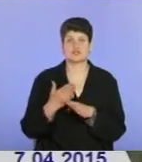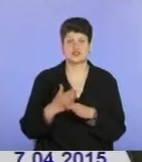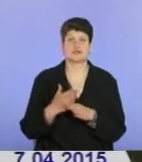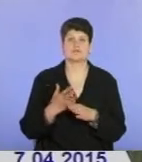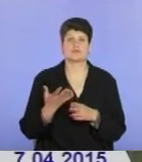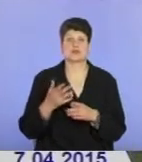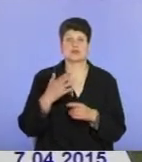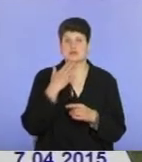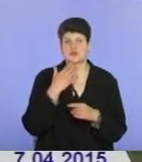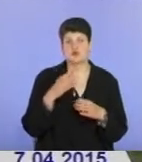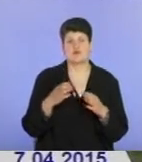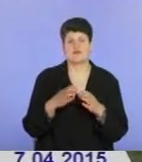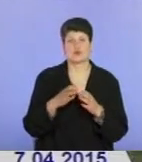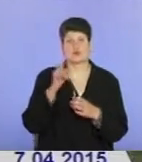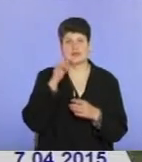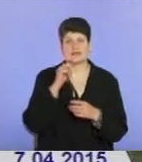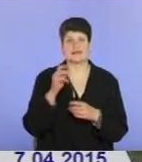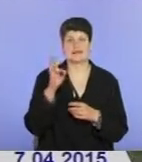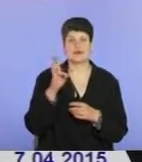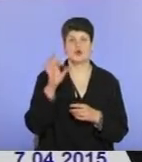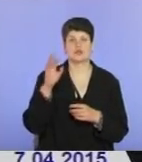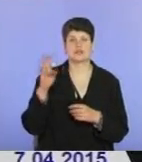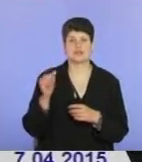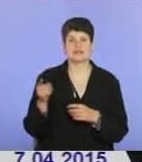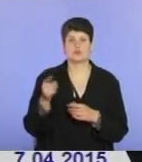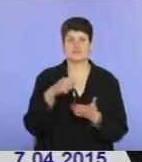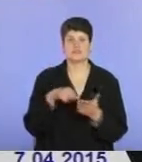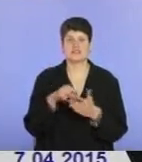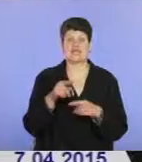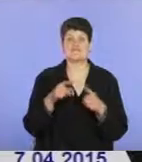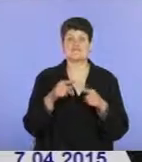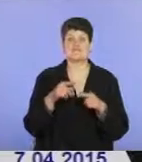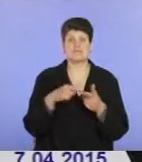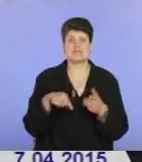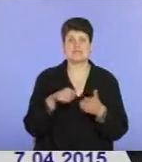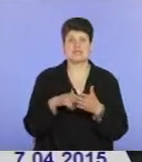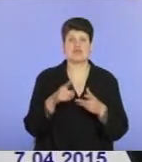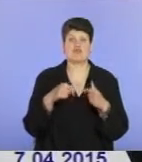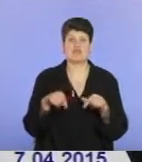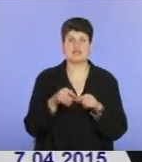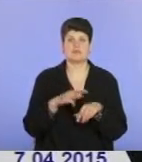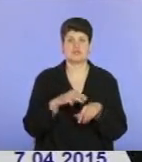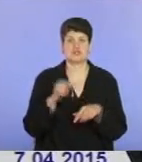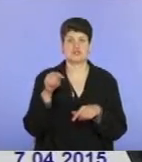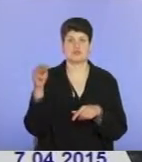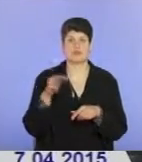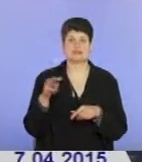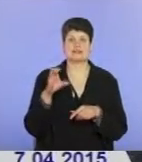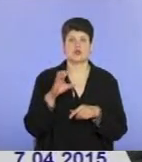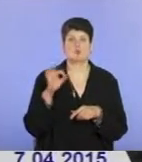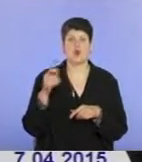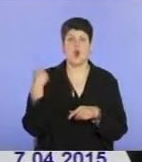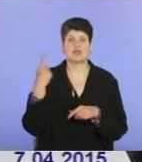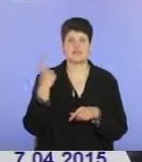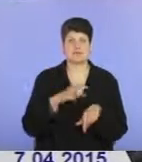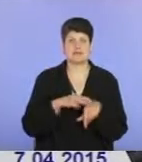переможцями в особистому заліку стали Надія онишкевич Тернопільський міський відділ міліції дистанція 1000м Сергій Марчук обласна міліція